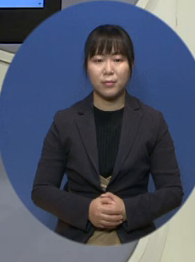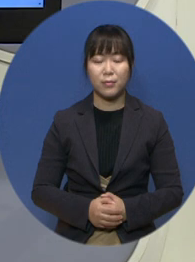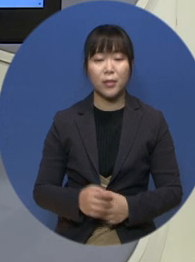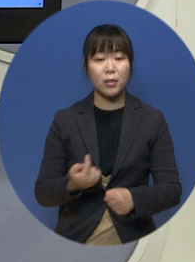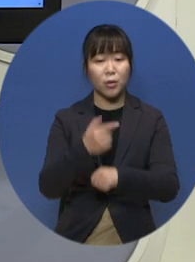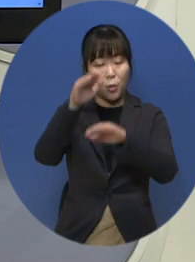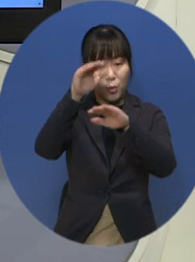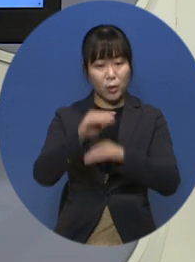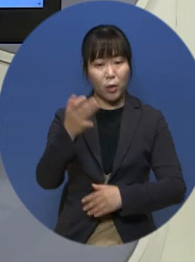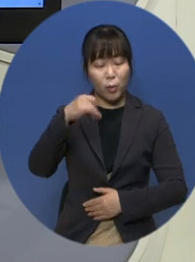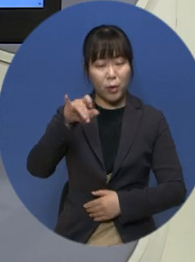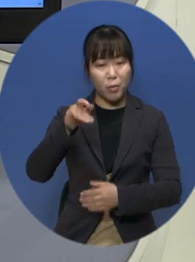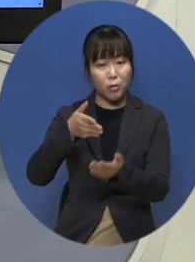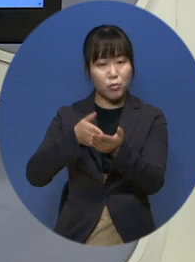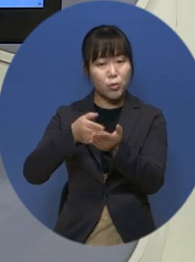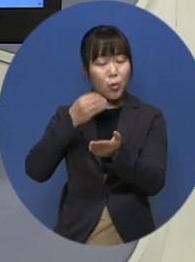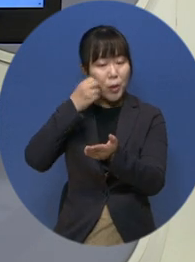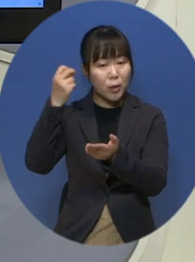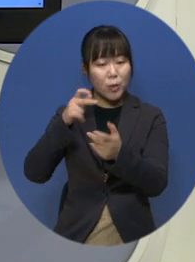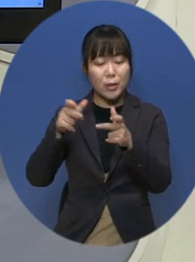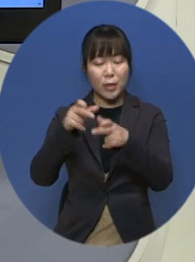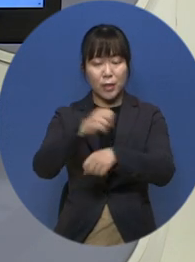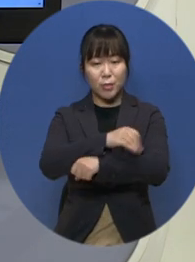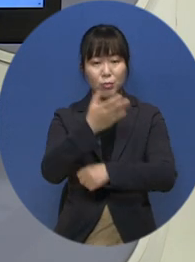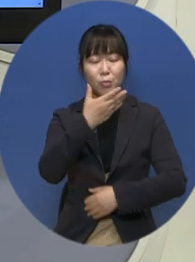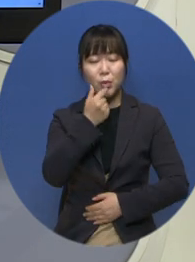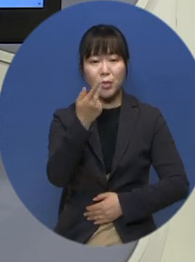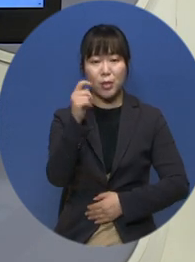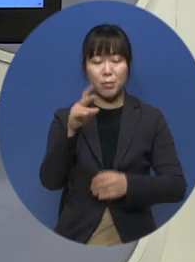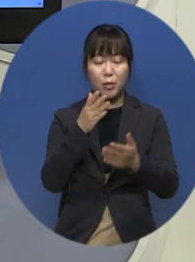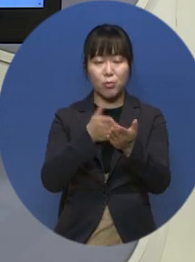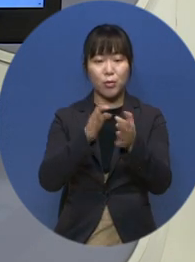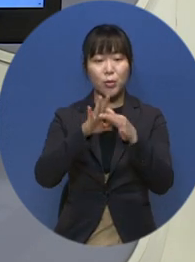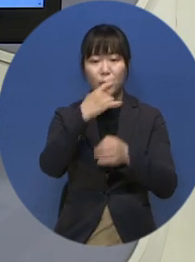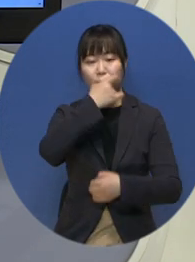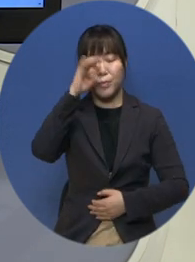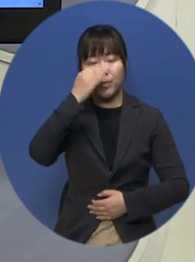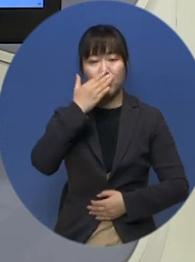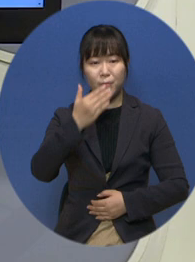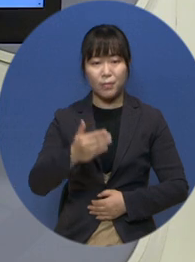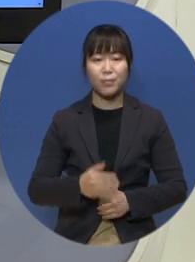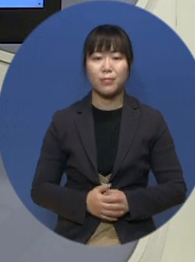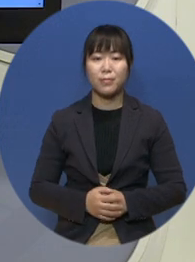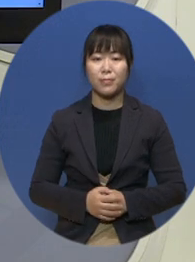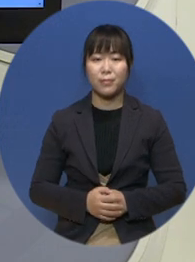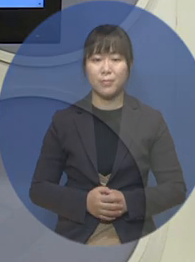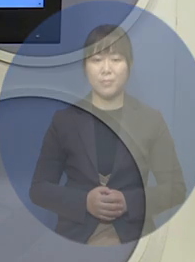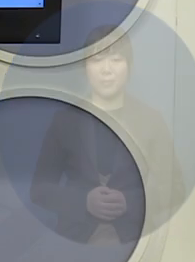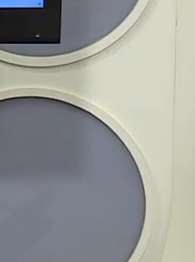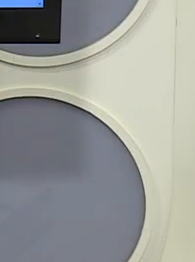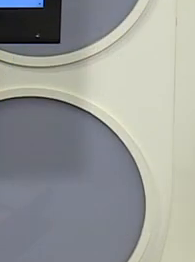이 밖에 자세한 사항은 웰피어 뉴스 홈페이지와 장애인신문, 복지TV 뉴스를 통해 확인할 수 있습니다.